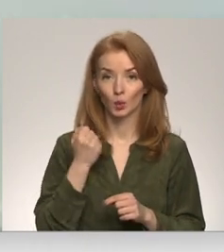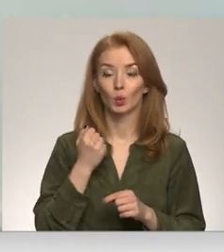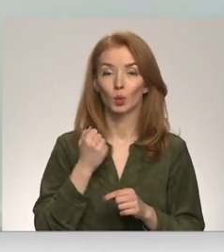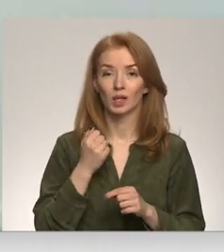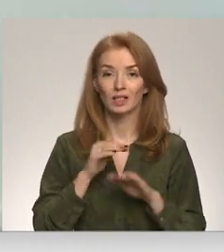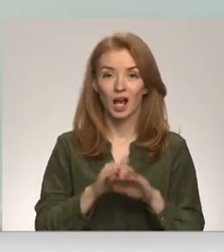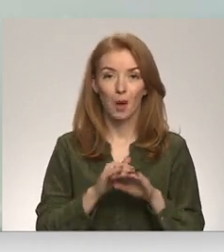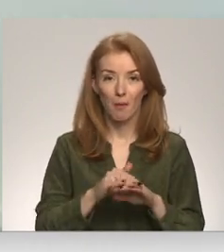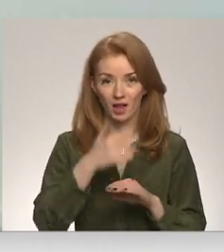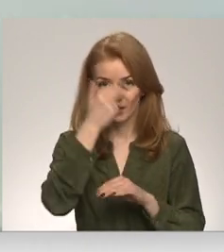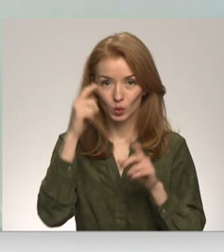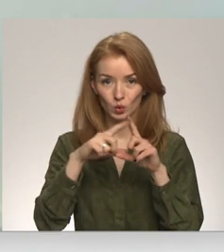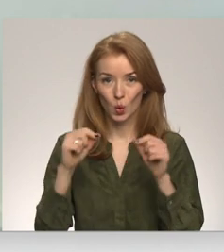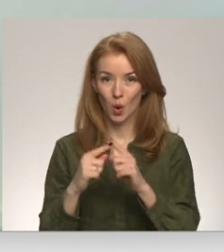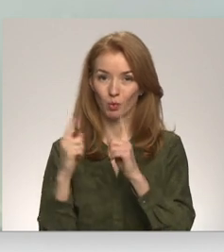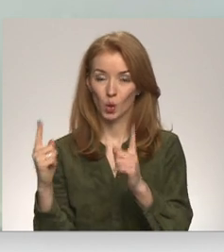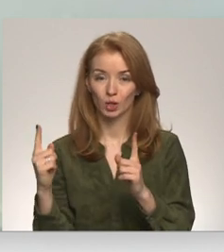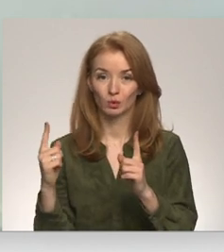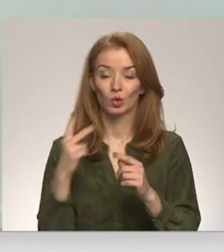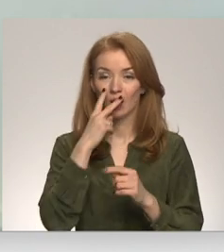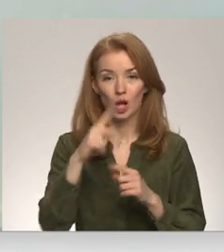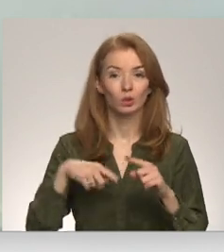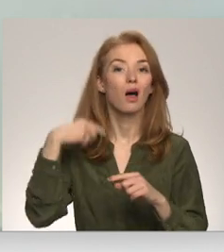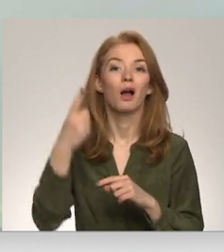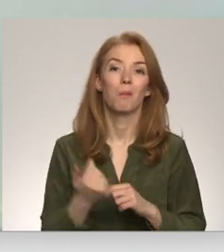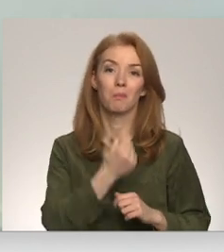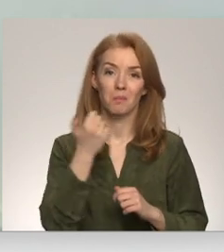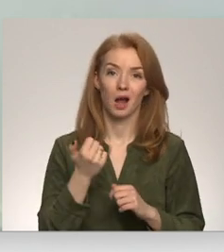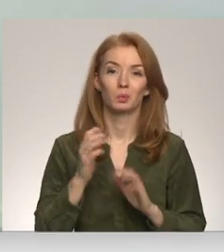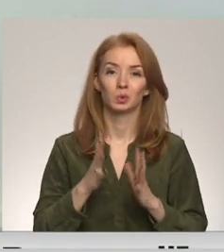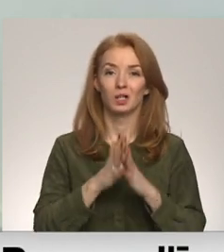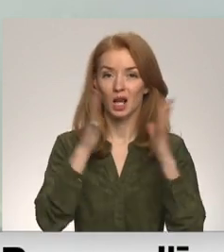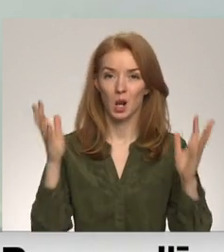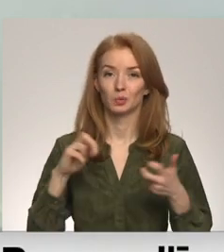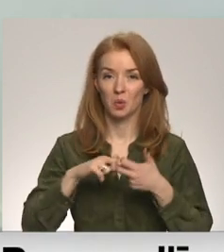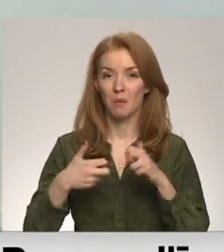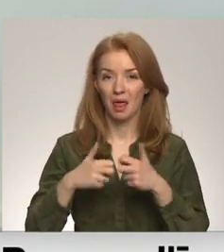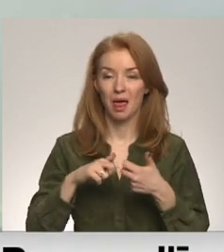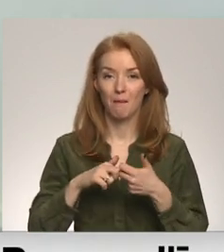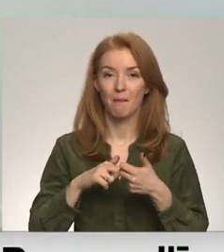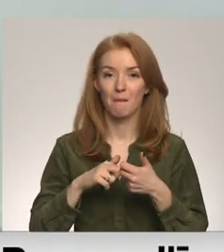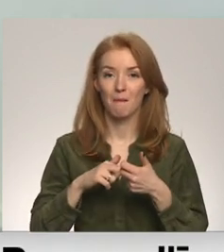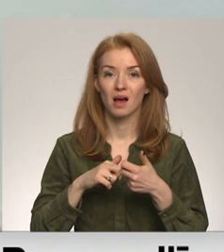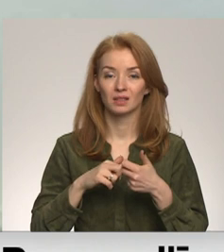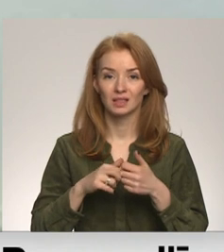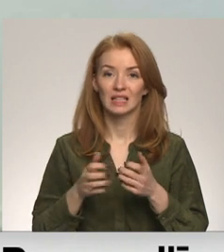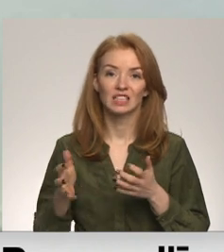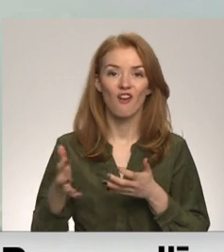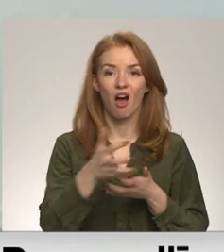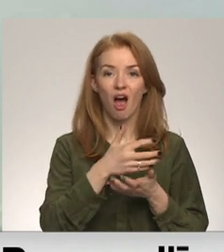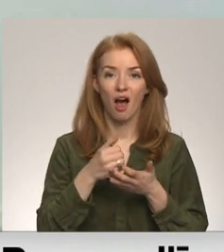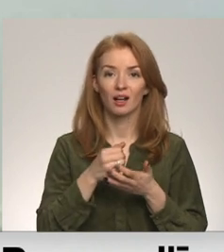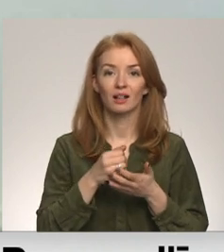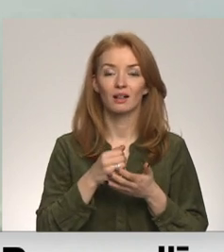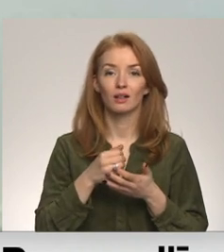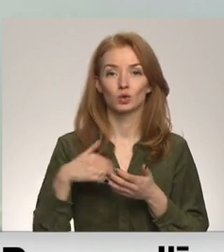posmu, es redzu, ka nākamajā gadā ir ļoti liels izaicinājums savā 10. Klasē tik